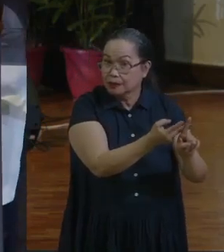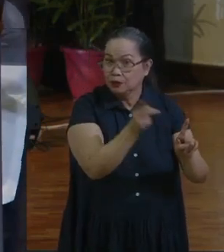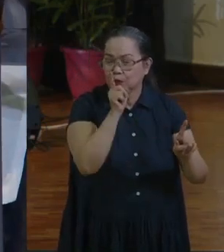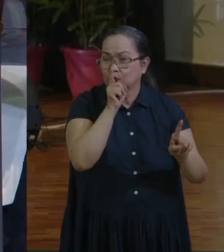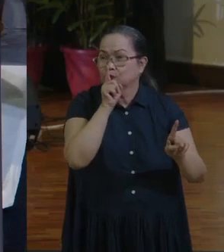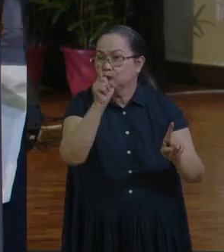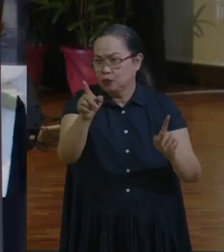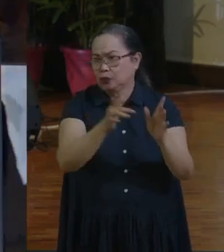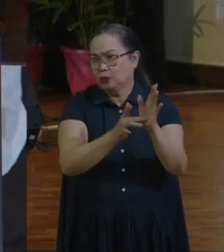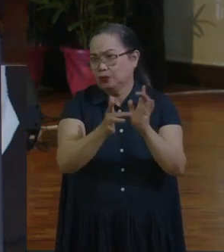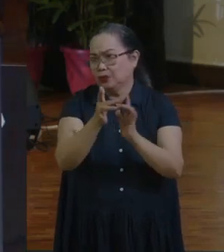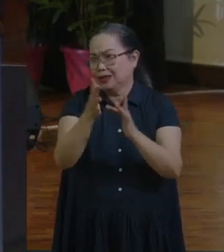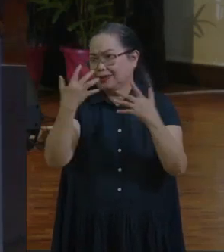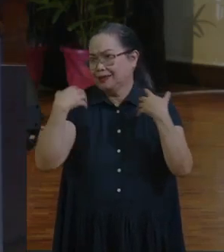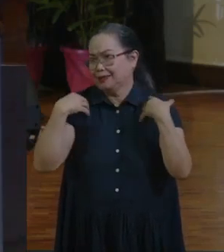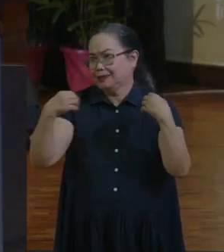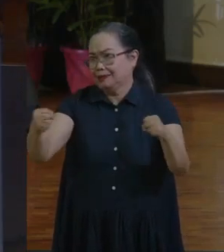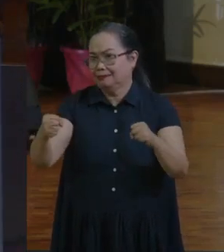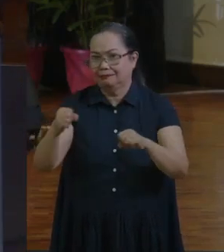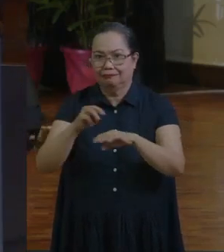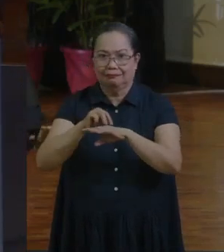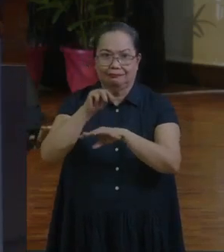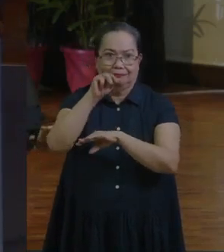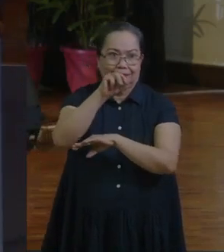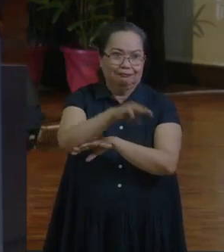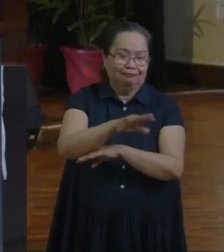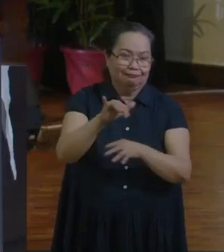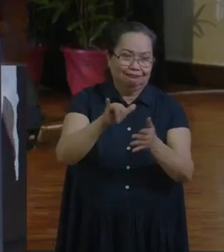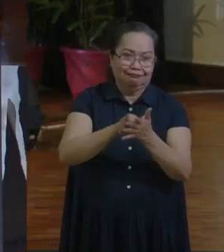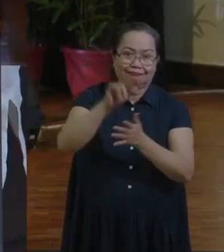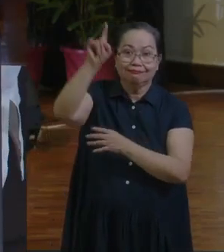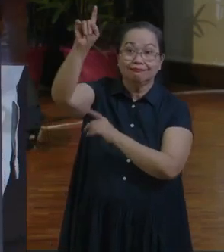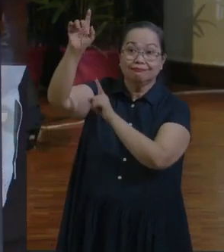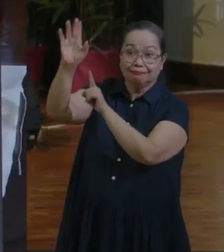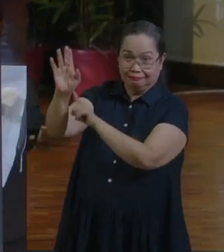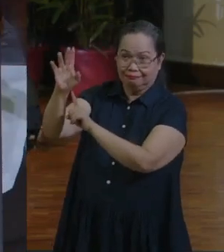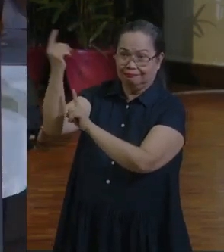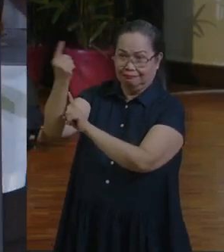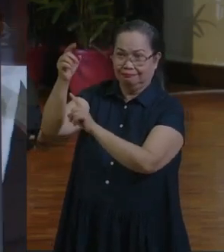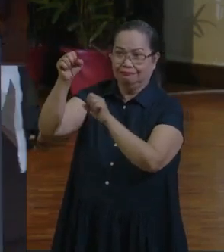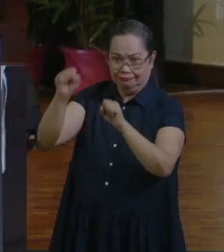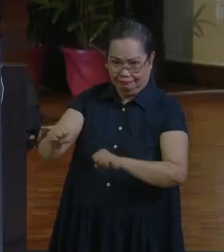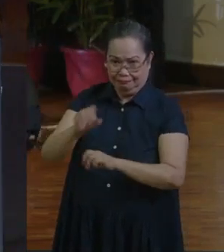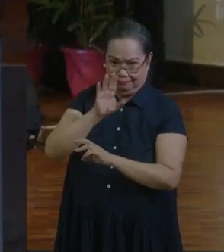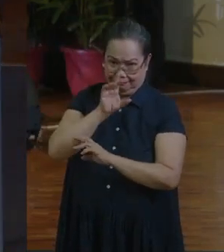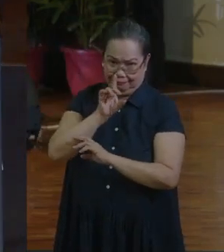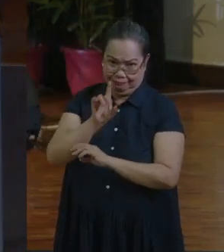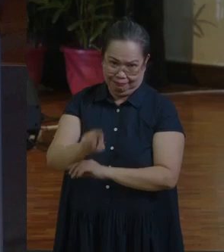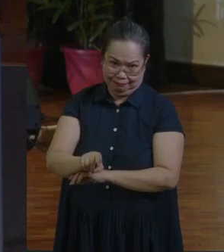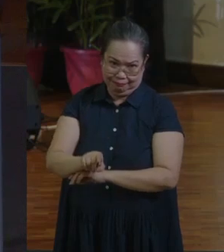totoo na siya ay nakagagawa ng mga bagay na Diyos lang ang pwedeng gumawa.